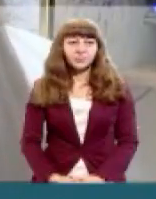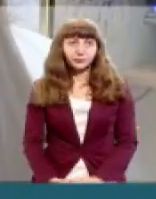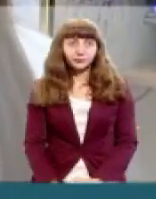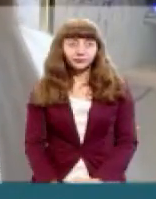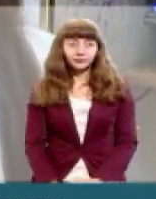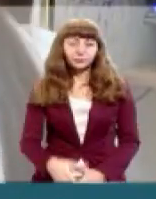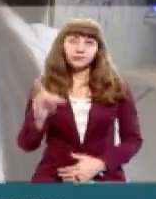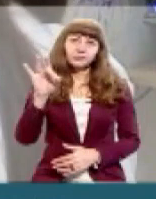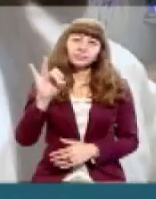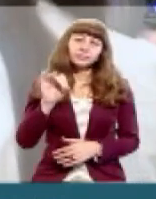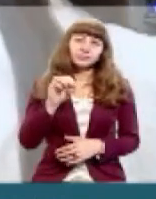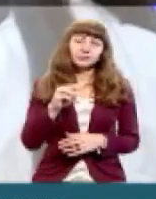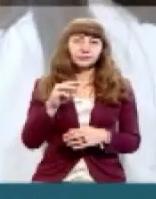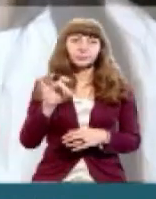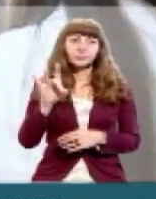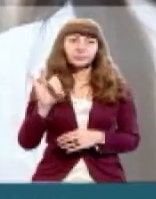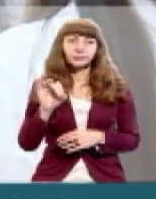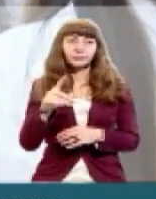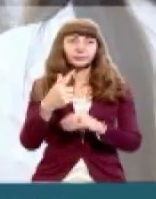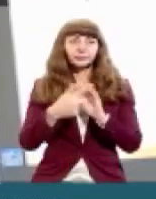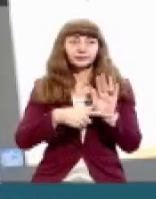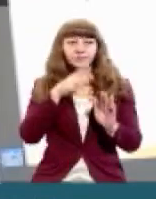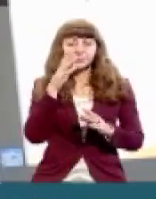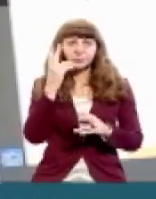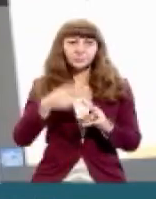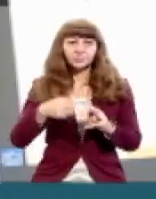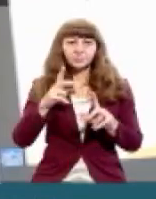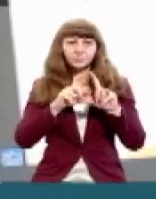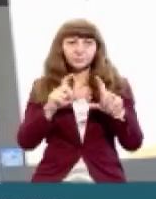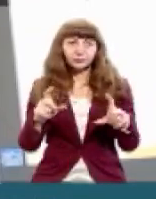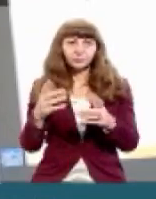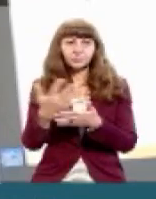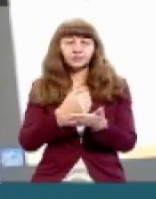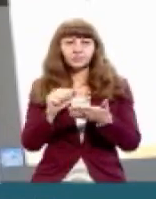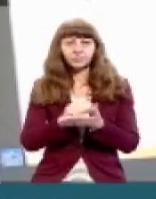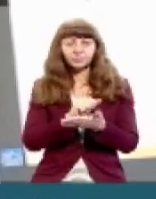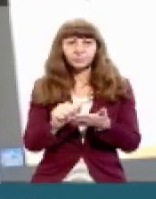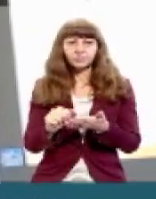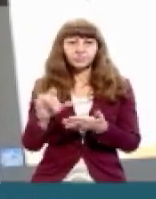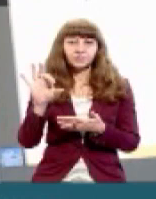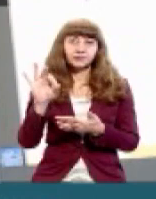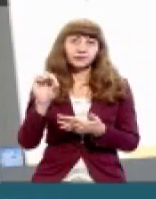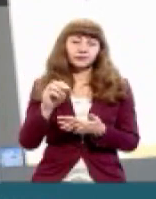Ерболат Әзірханов 17 жаста мектепті тәмамдап, жоғарғы оқу орындарының құжаттарын жинауда. Ұлттық бірыңғай тестілеуден информатика және